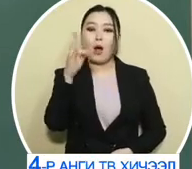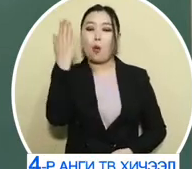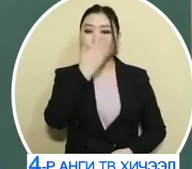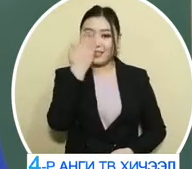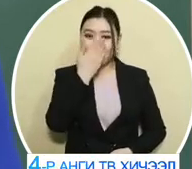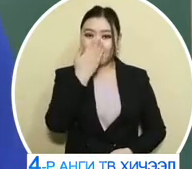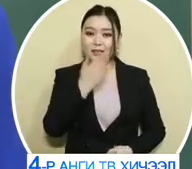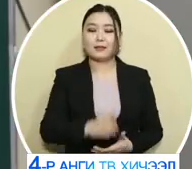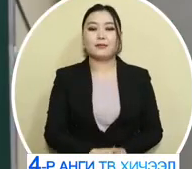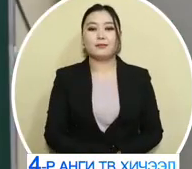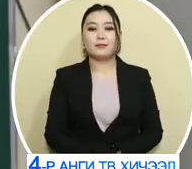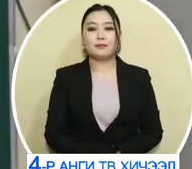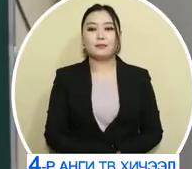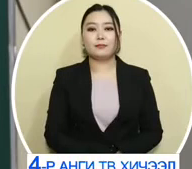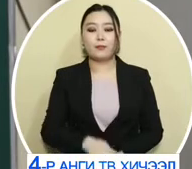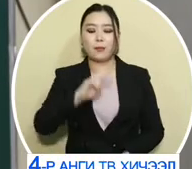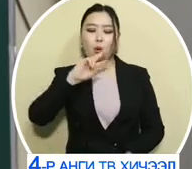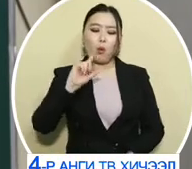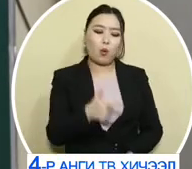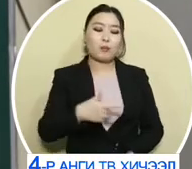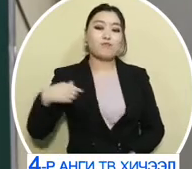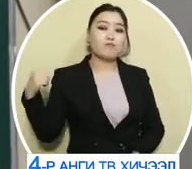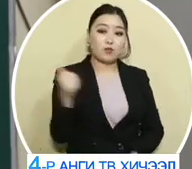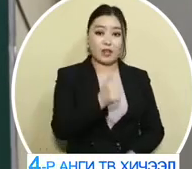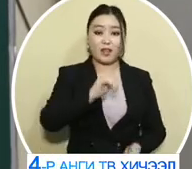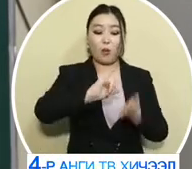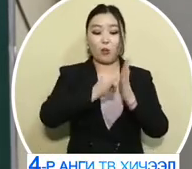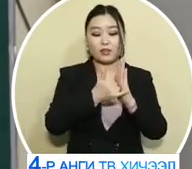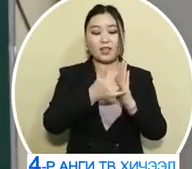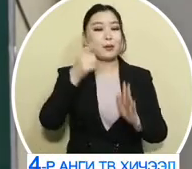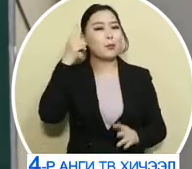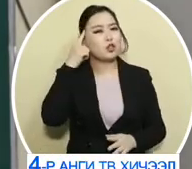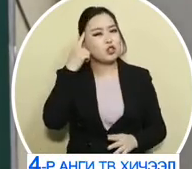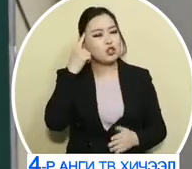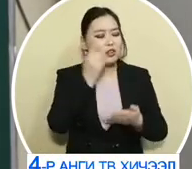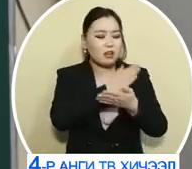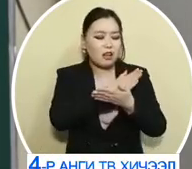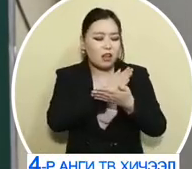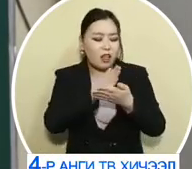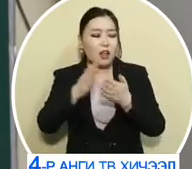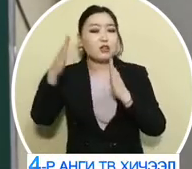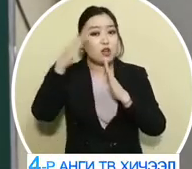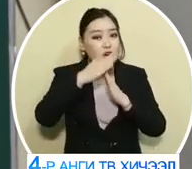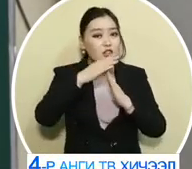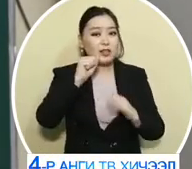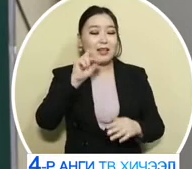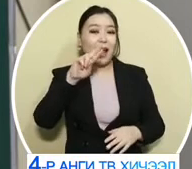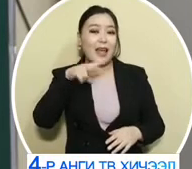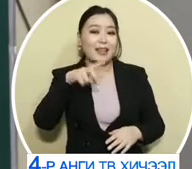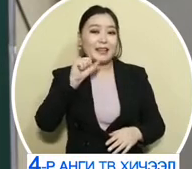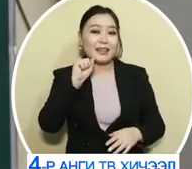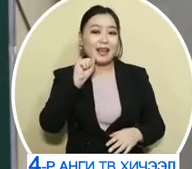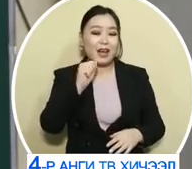уншина. Үг бүрийн утгыг тунгааж зогсолт, аялга, хурд,